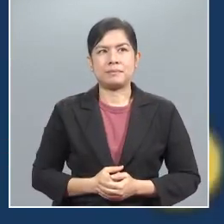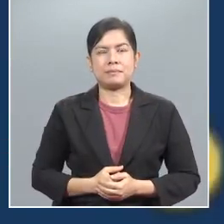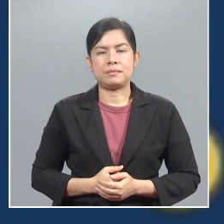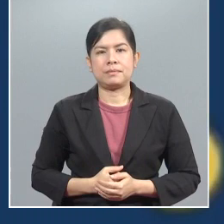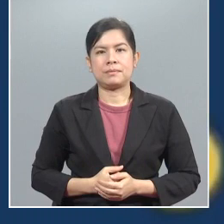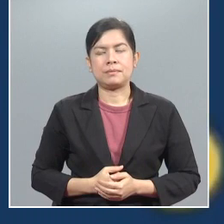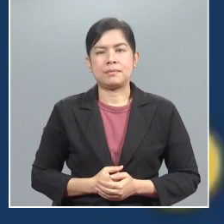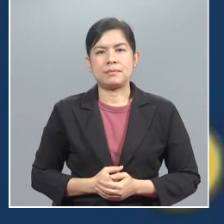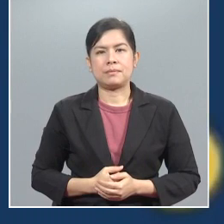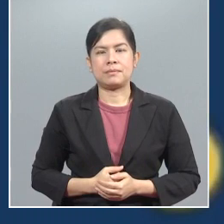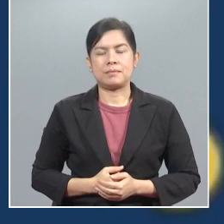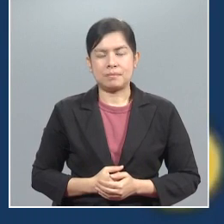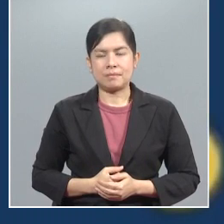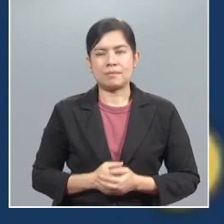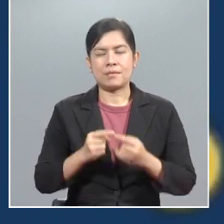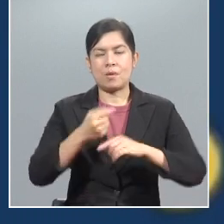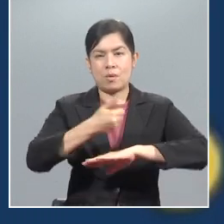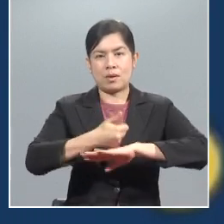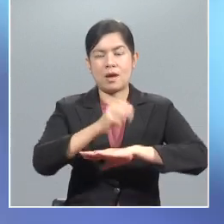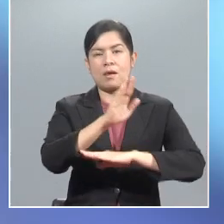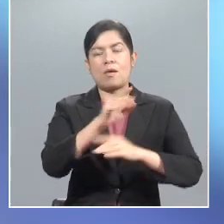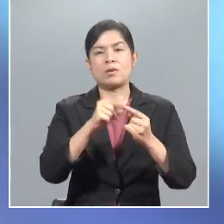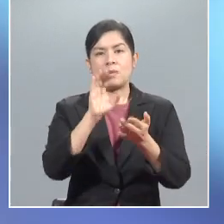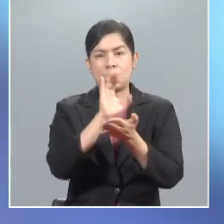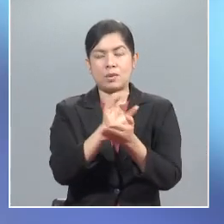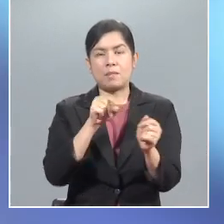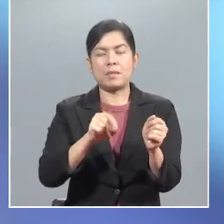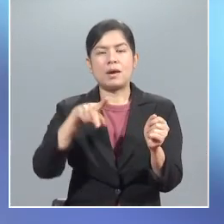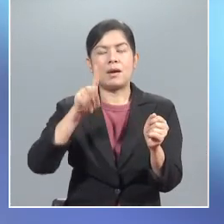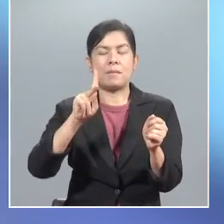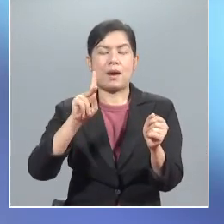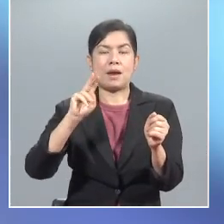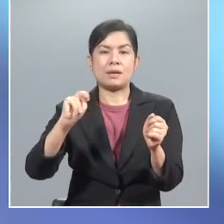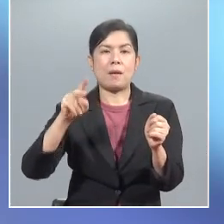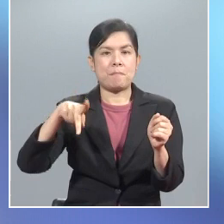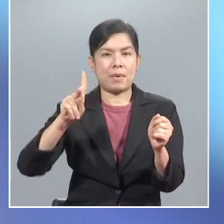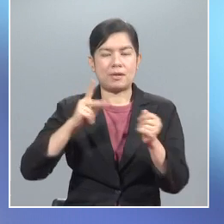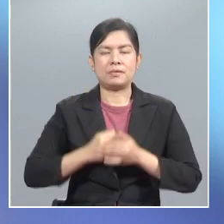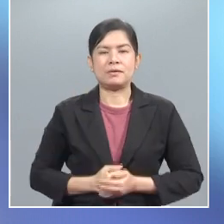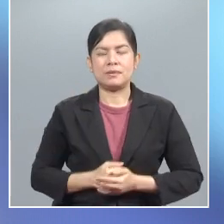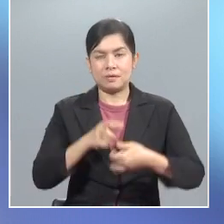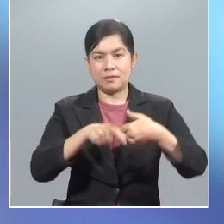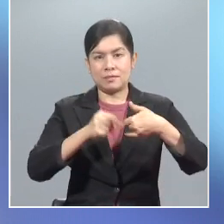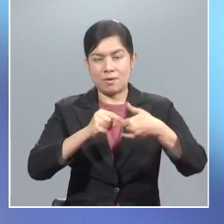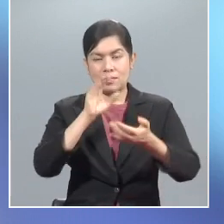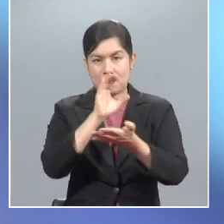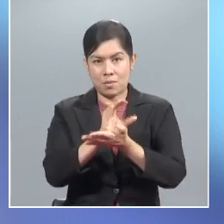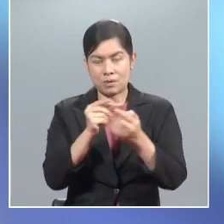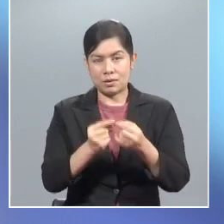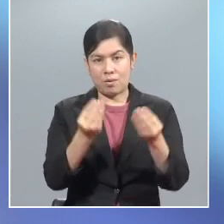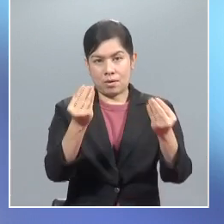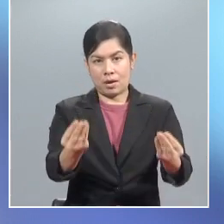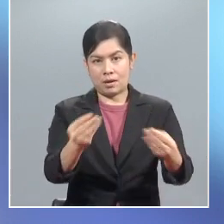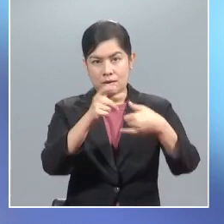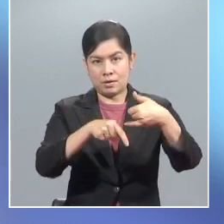จากเรื่องทเกิดขึ้นค่ทางภูการปากแการสอภาน้ตาล พัตำรวจเอกนะเรื่องพน วานิฏนุ bers..ออกคำสั่งแต่งต้ให้พนตำ